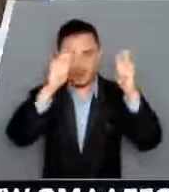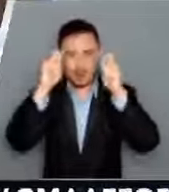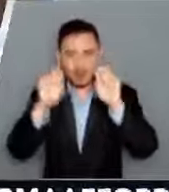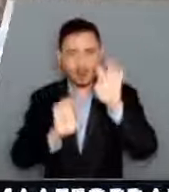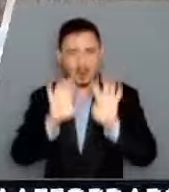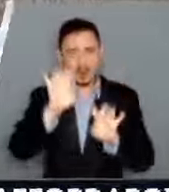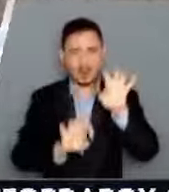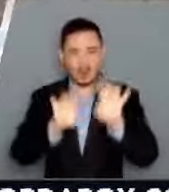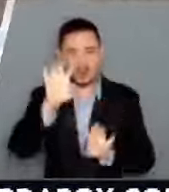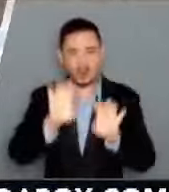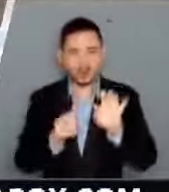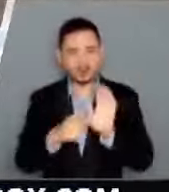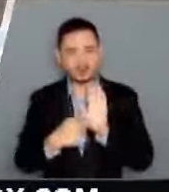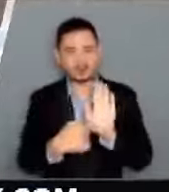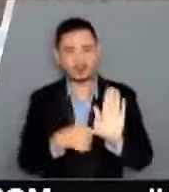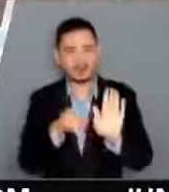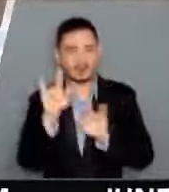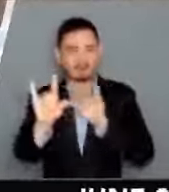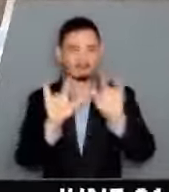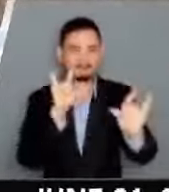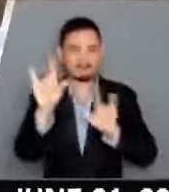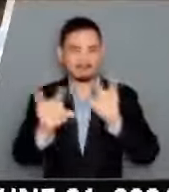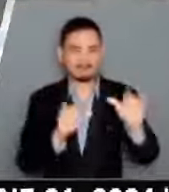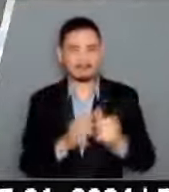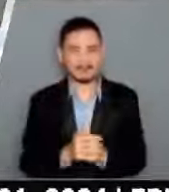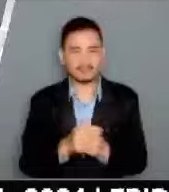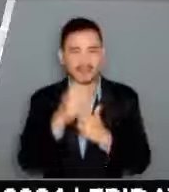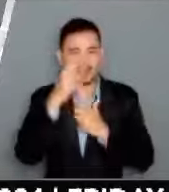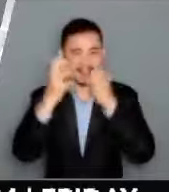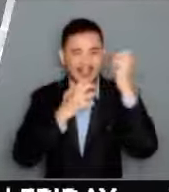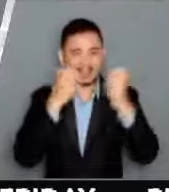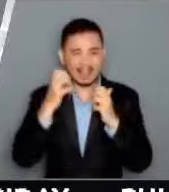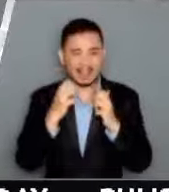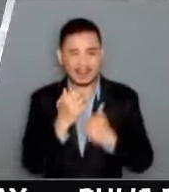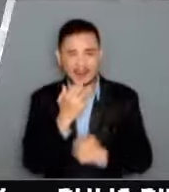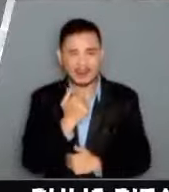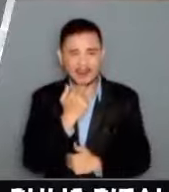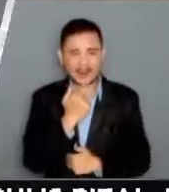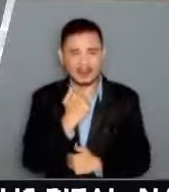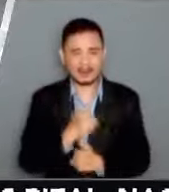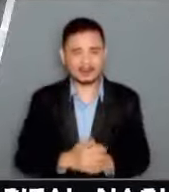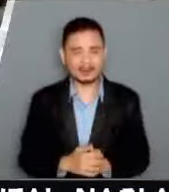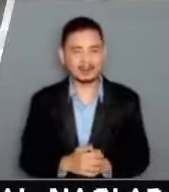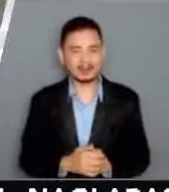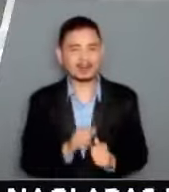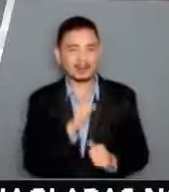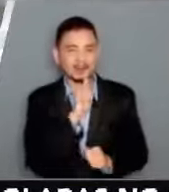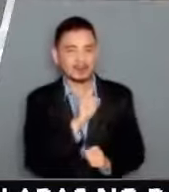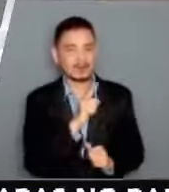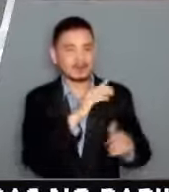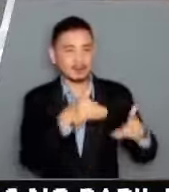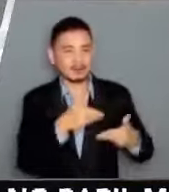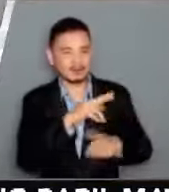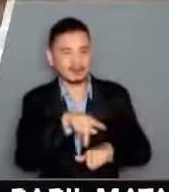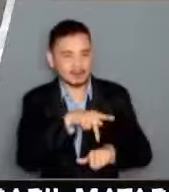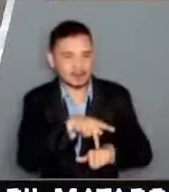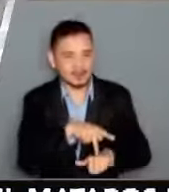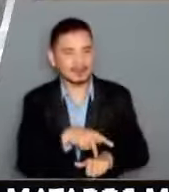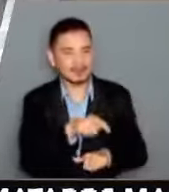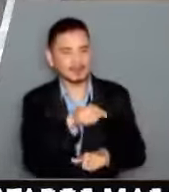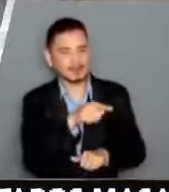pagmamahal. Sobrang niya! Enjoy the Philippines and always remember that your fans is always here for